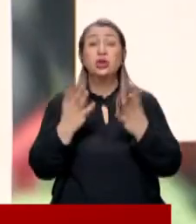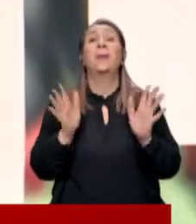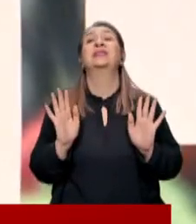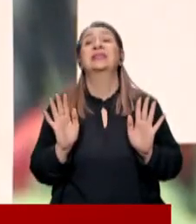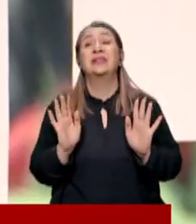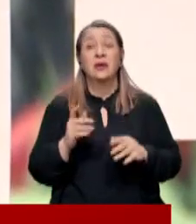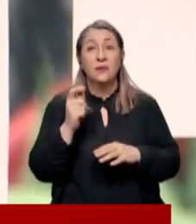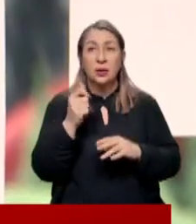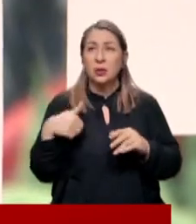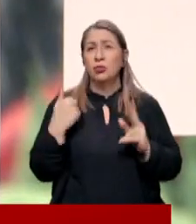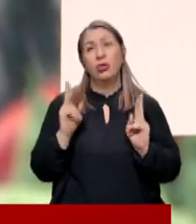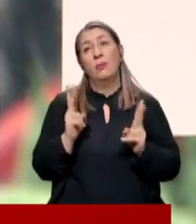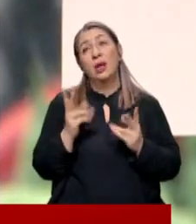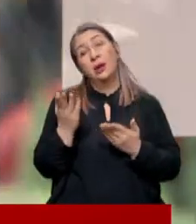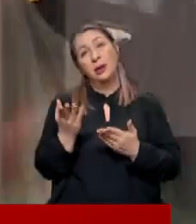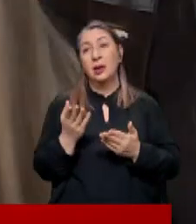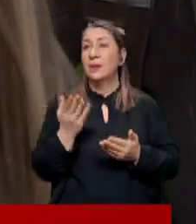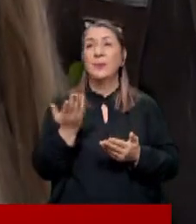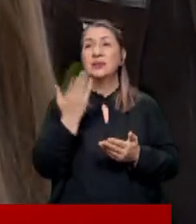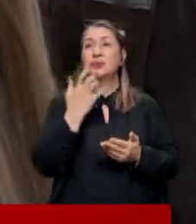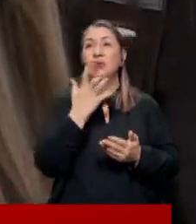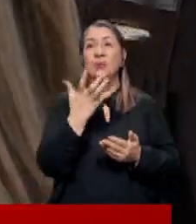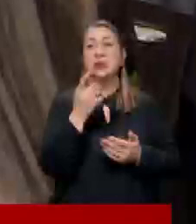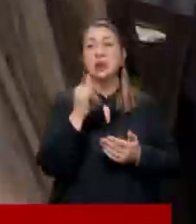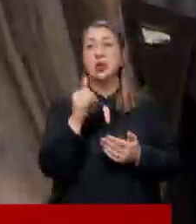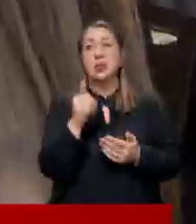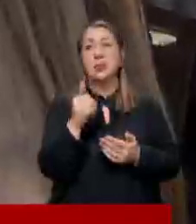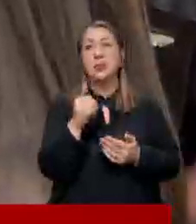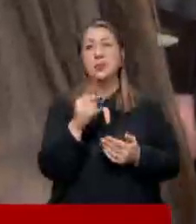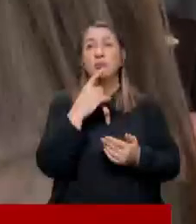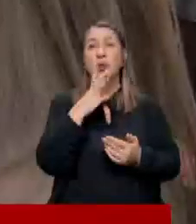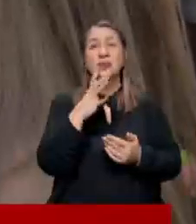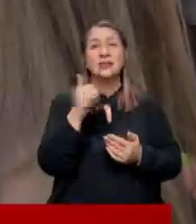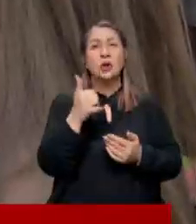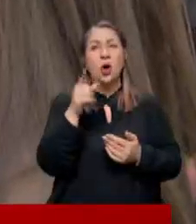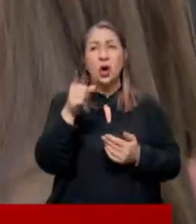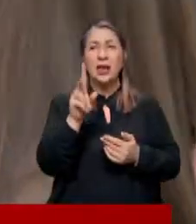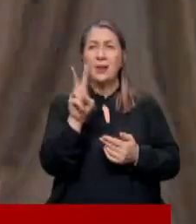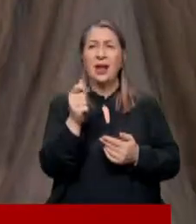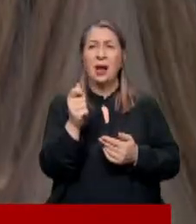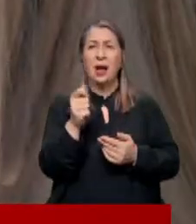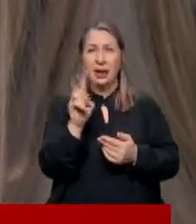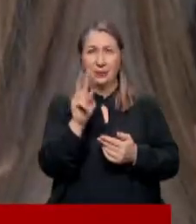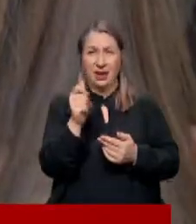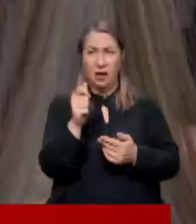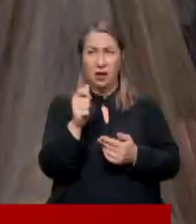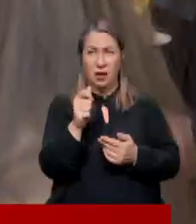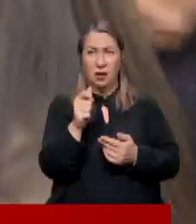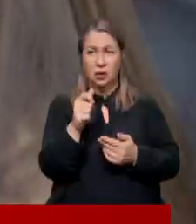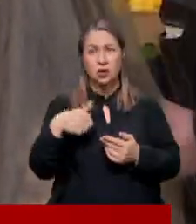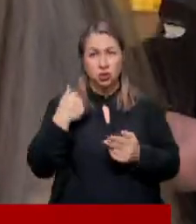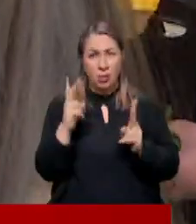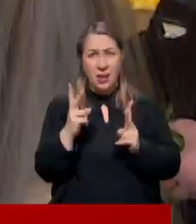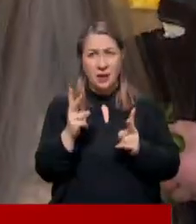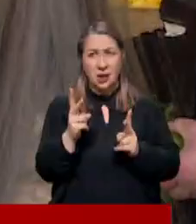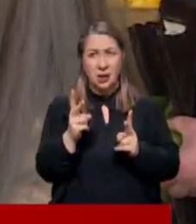çözemezsiniz. Fiyatlarımız normal yani. Mesela ne kadar domatesin kilosu? Domatesin kilosu 20 lira. 20 lira? Evet. Normal